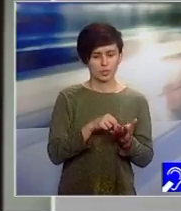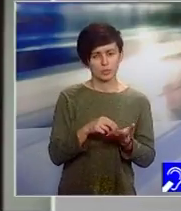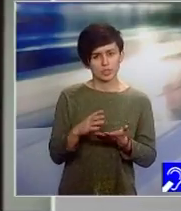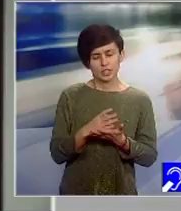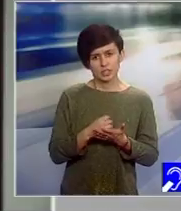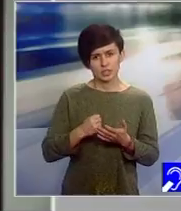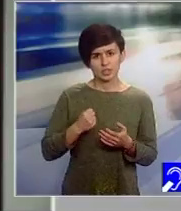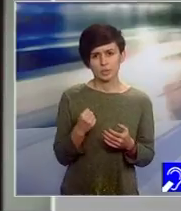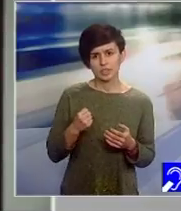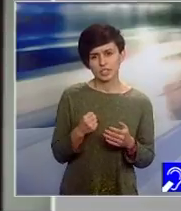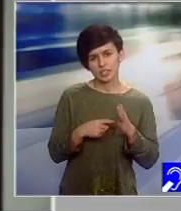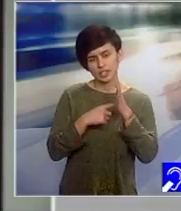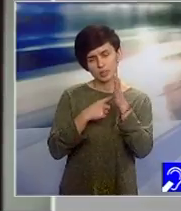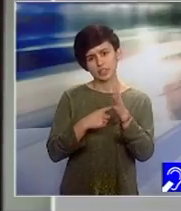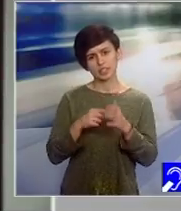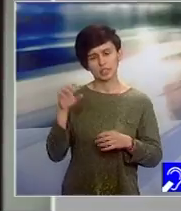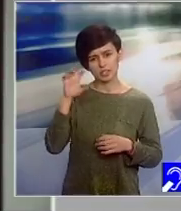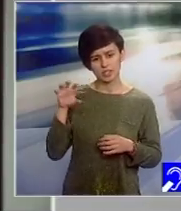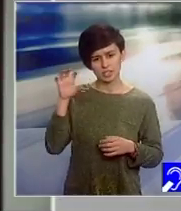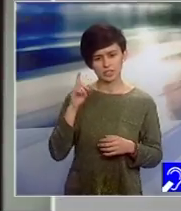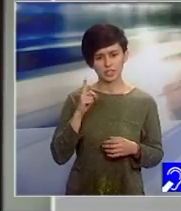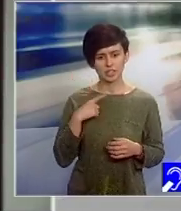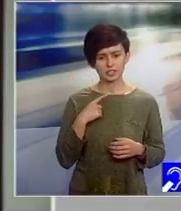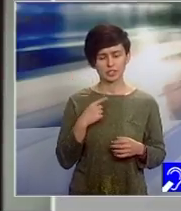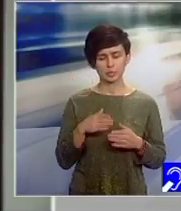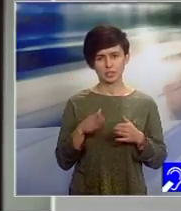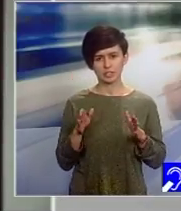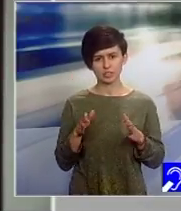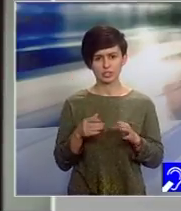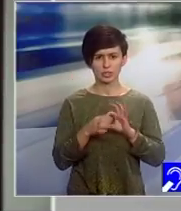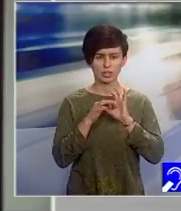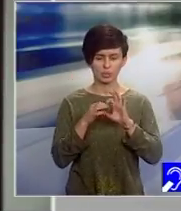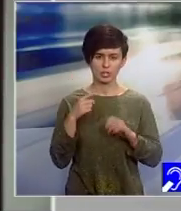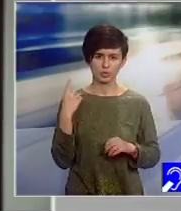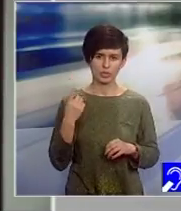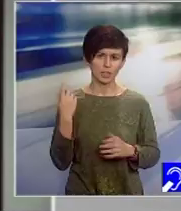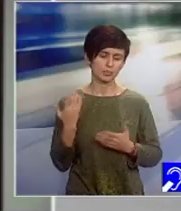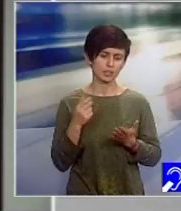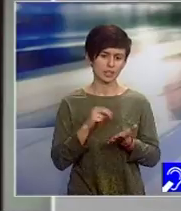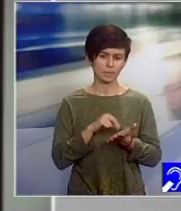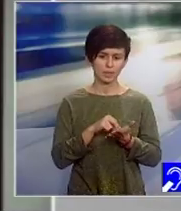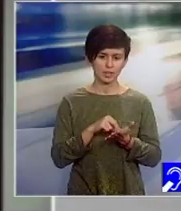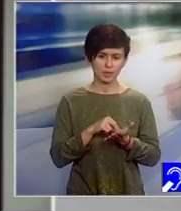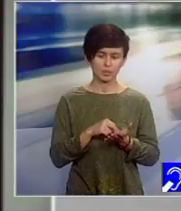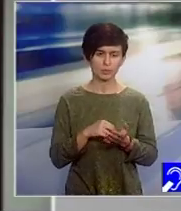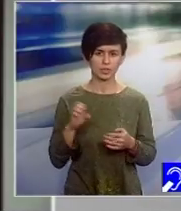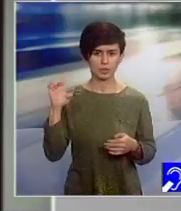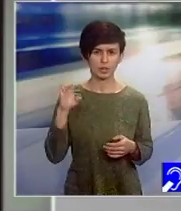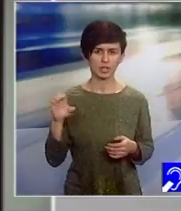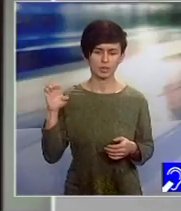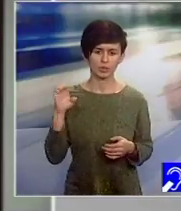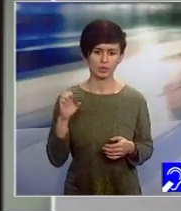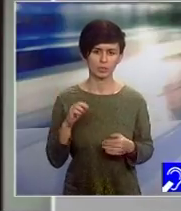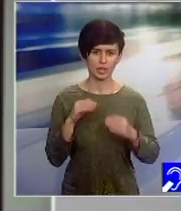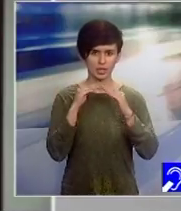din Transilvania, sate comune, dar suntem deschiși și pentru colaborări cu orașe, pe care să le propunem Europei